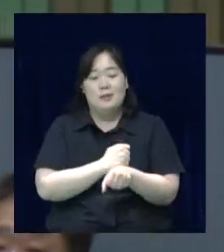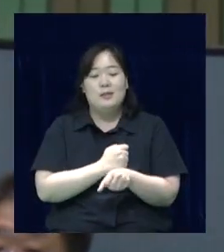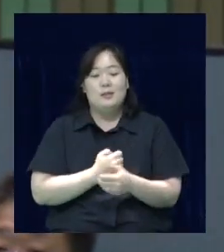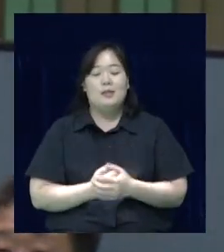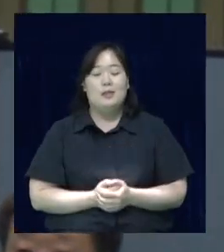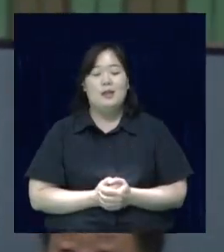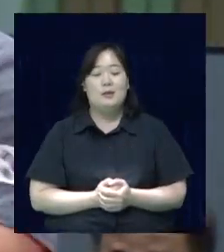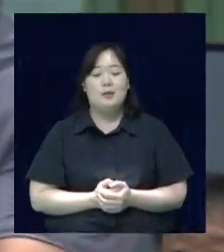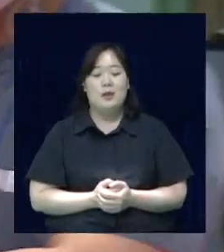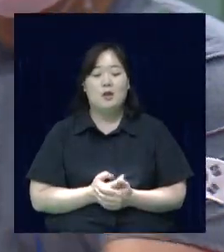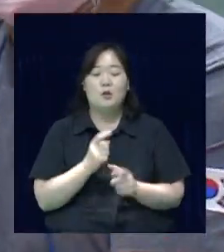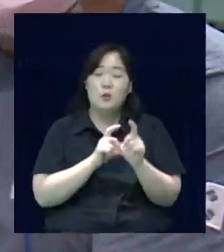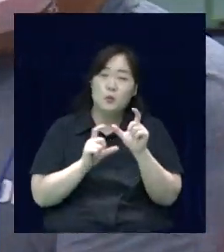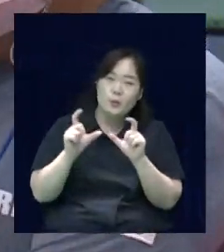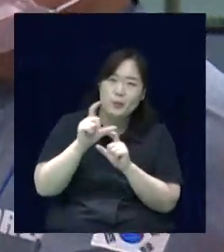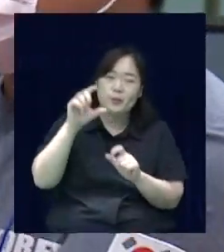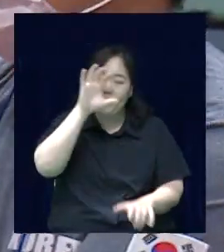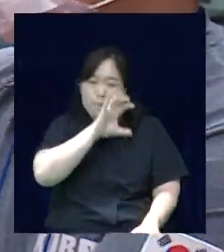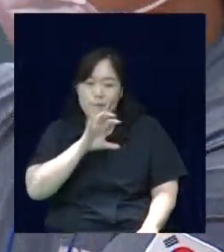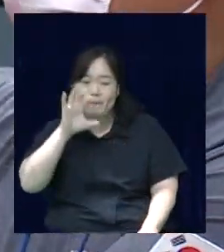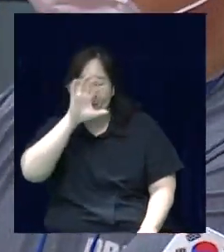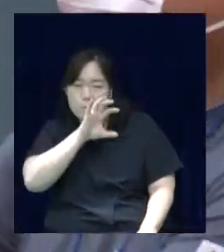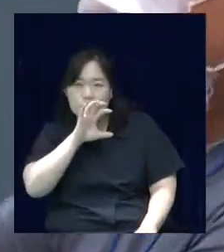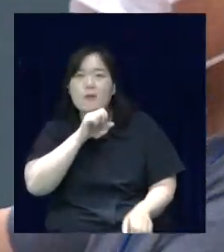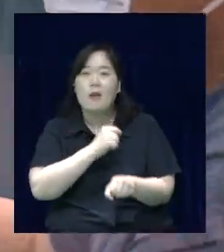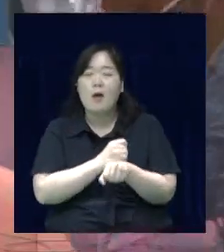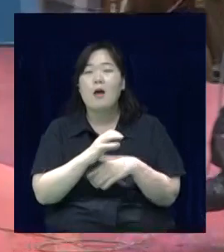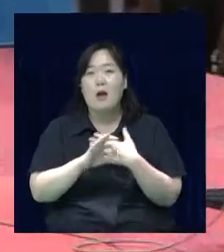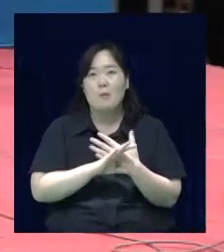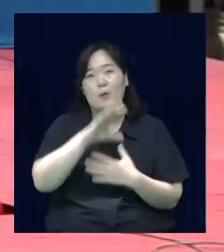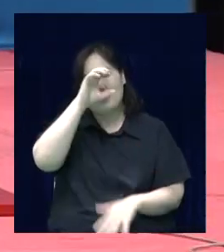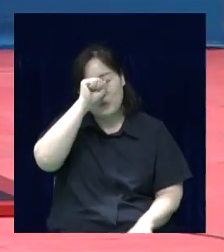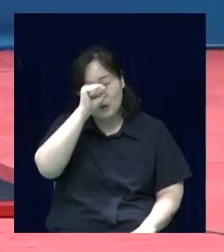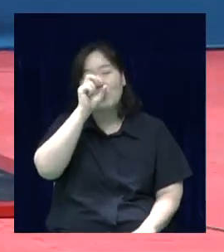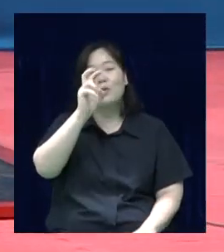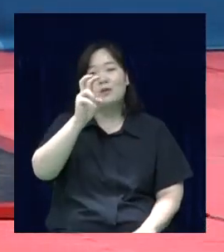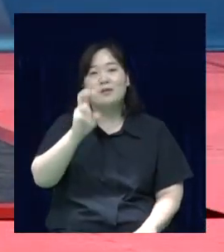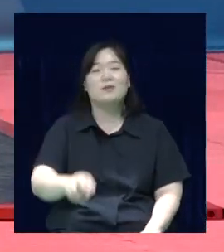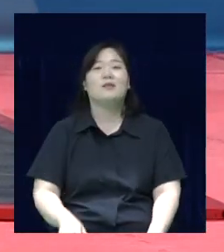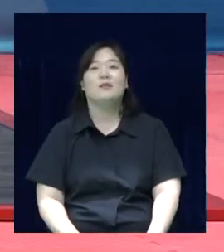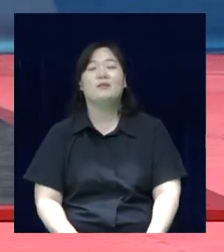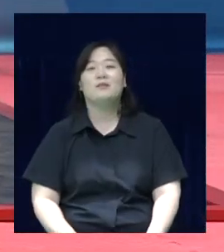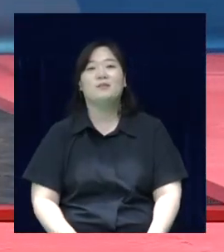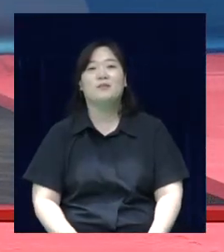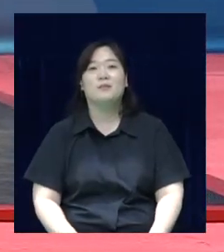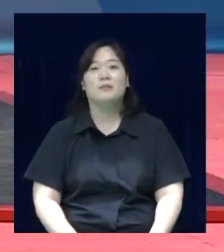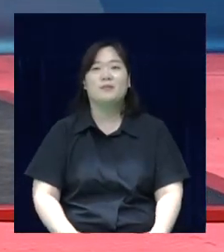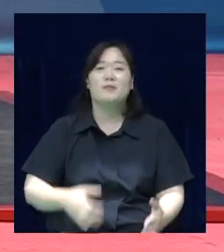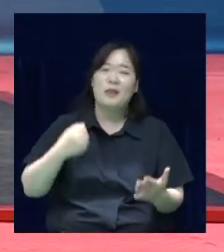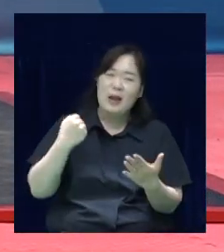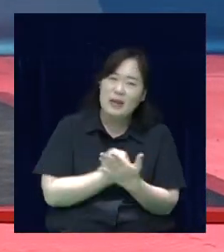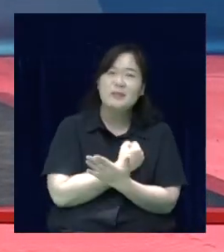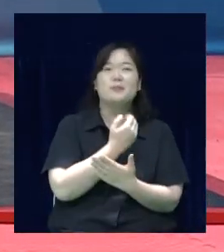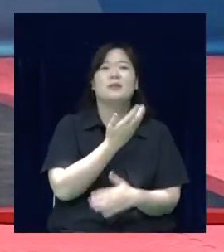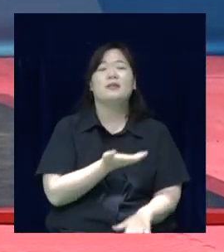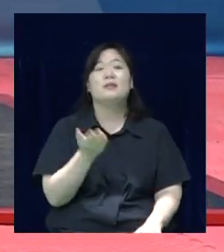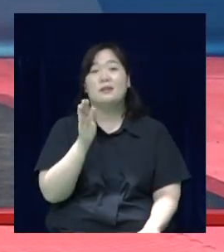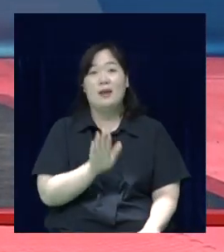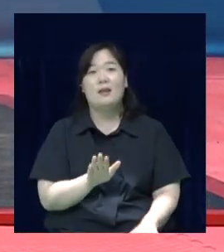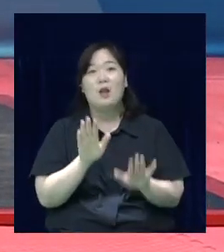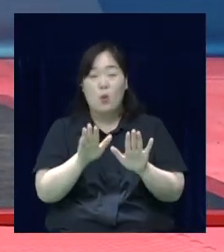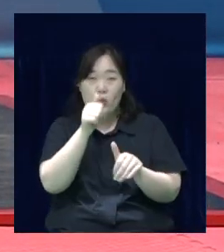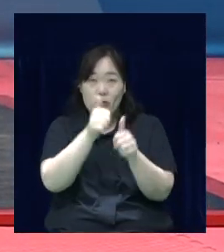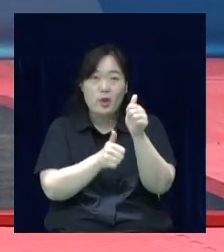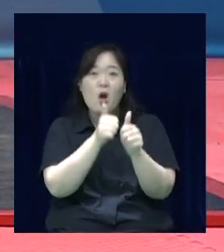그래서 그것만 좀 보완하면 아주 좋은 선수로 성장할 것 같습니다. 네, 부족한 부분은 또 채워나가면 되는 거고요. 네. 좀 아쉽긴 했습니다만 오늘